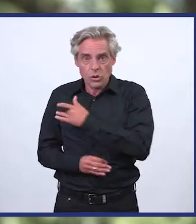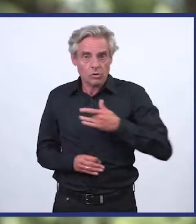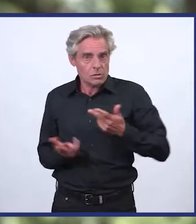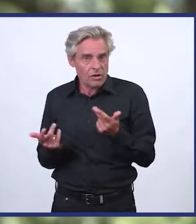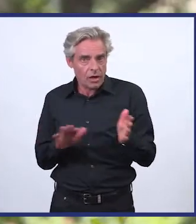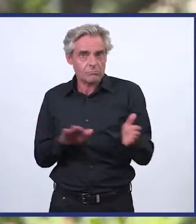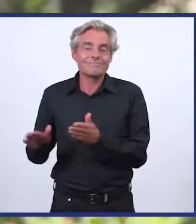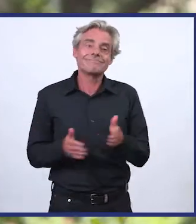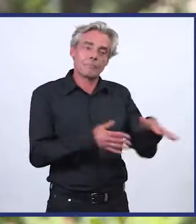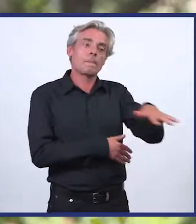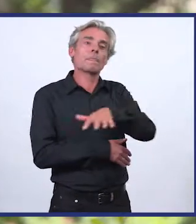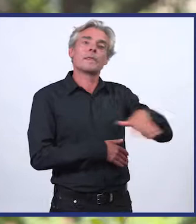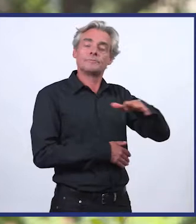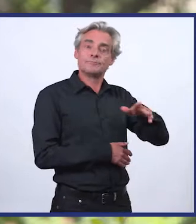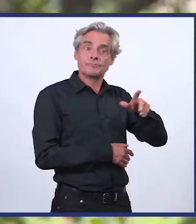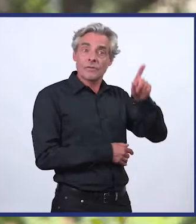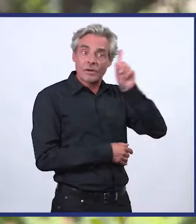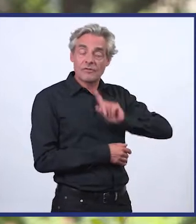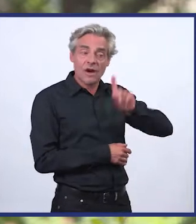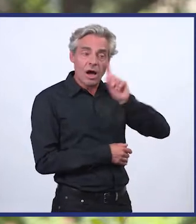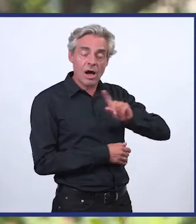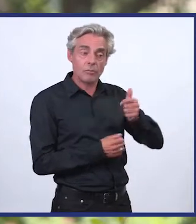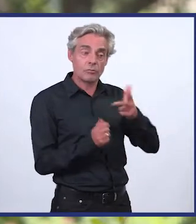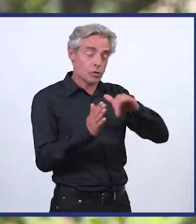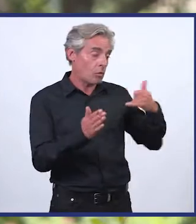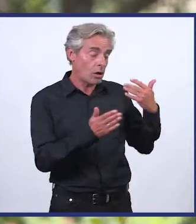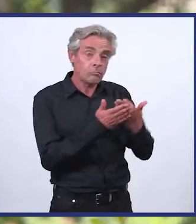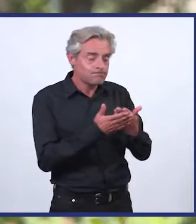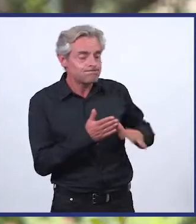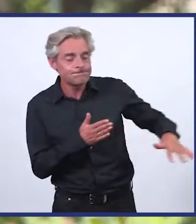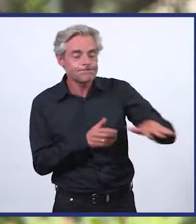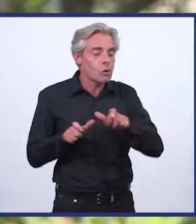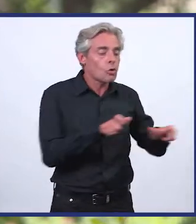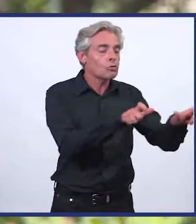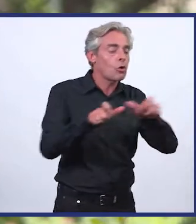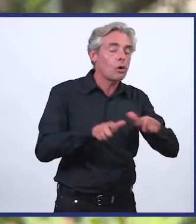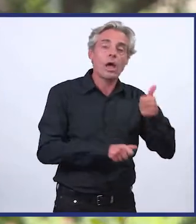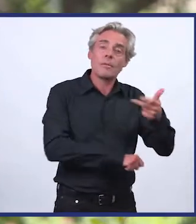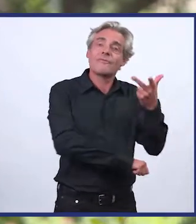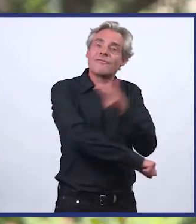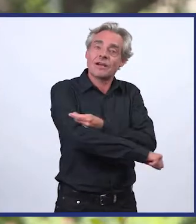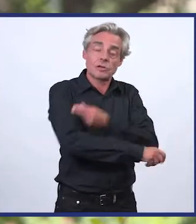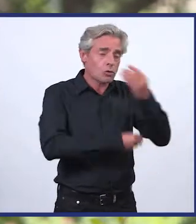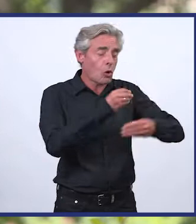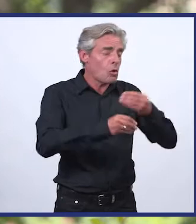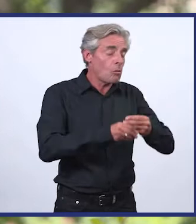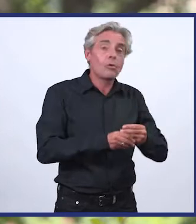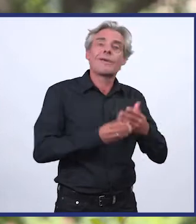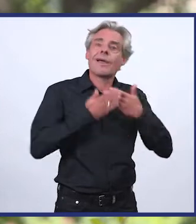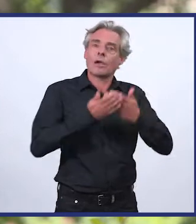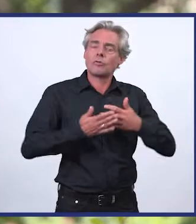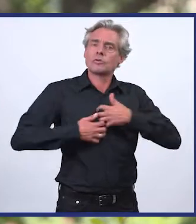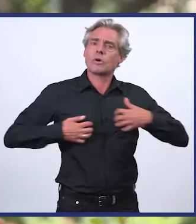les petits nouveau-nés. Ensuite, donc, l'expérience accumulée au cours des derniers mois, à nouveau, chez des femmes qui ont été vaccinées de par le